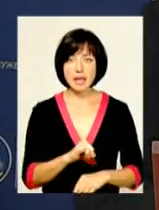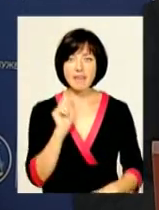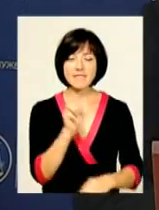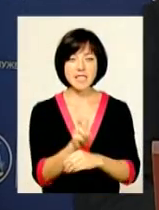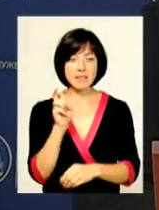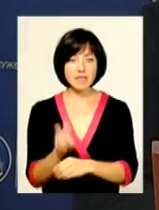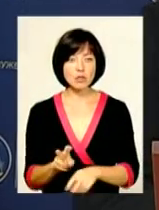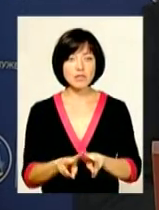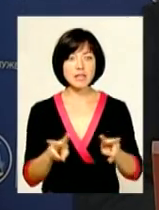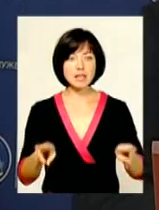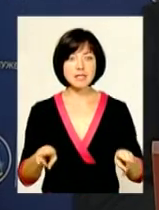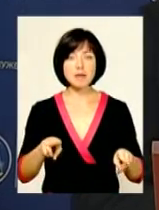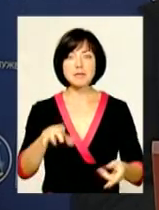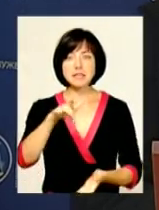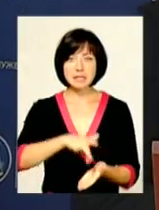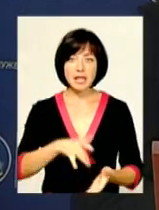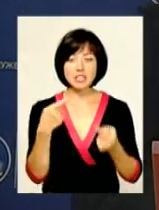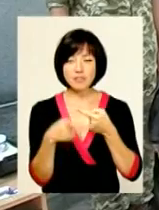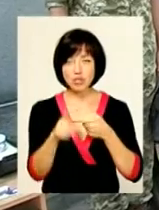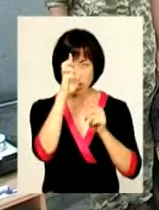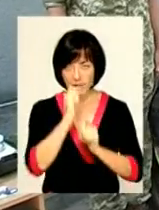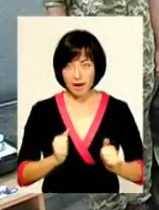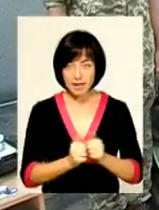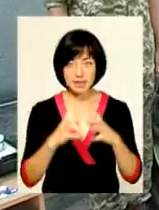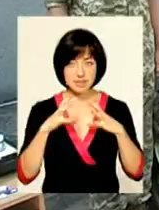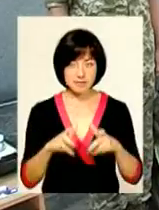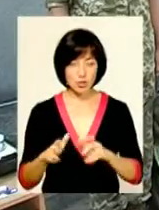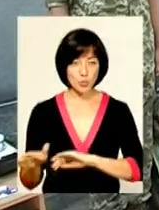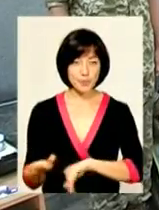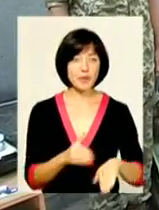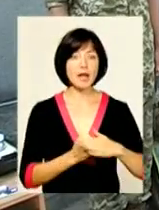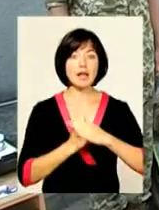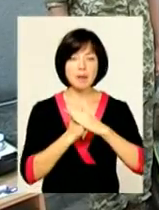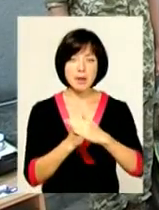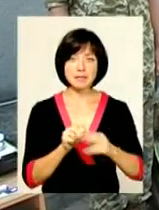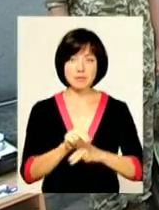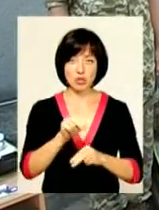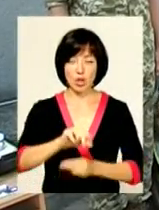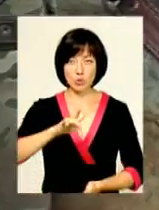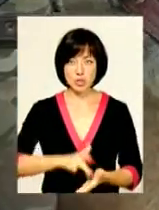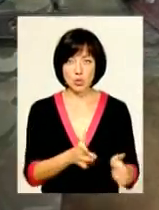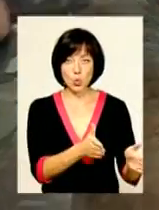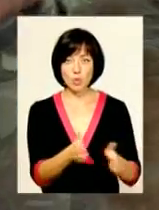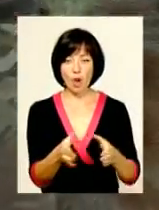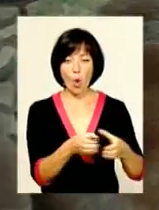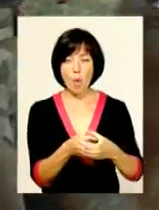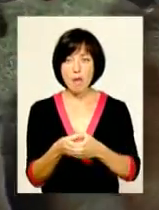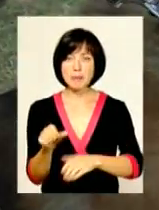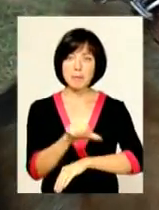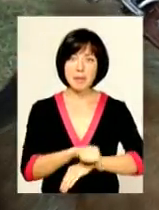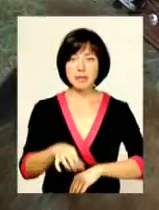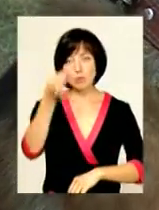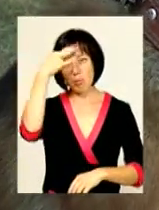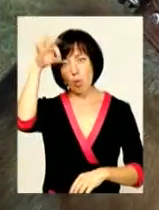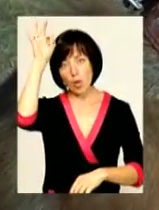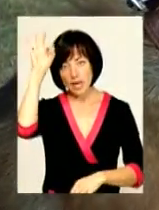відвідувати такі ж самі центри в інших країнах світу. На базі регіонального кінологічного центру готуватимуть команди для митниці,